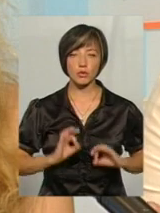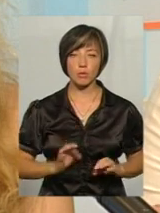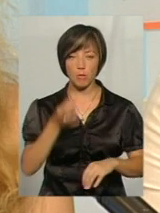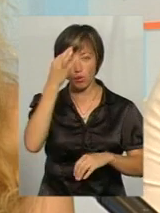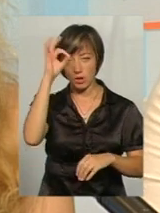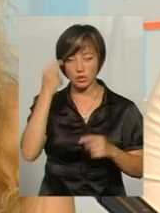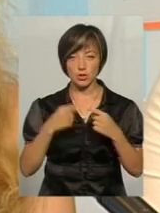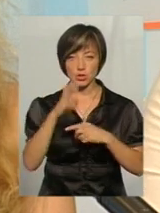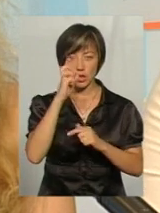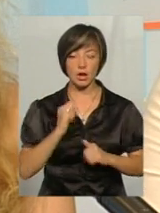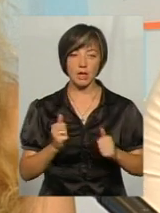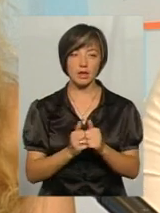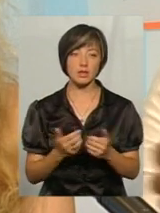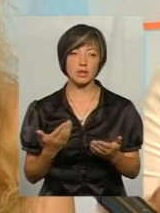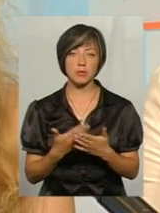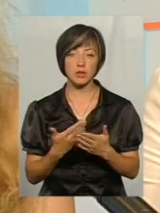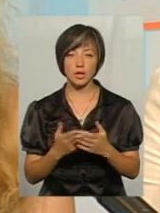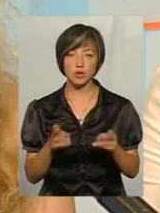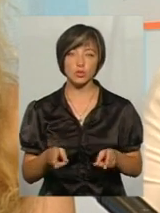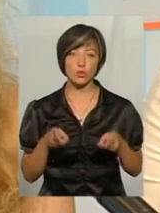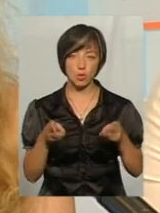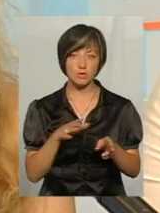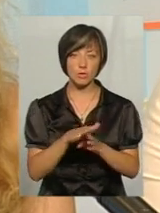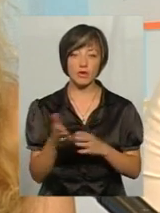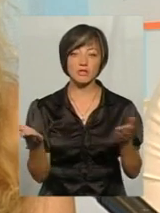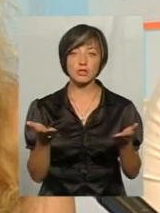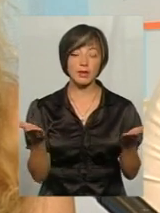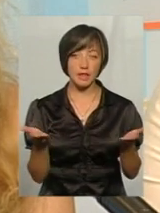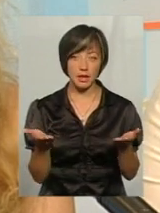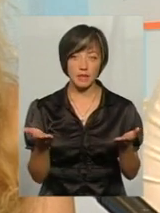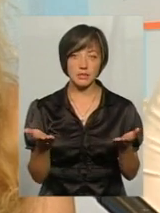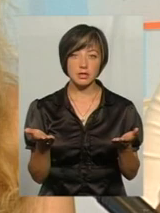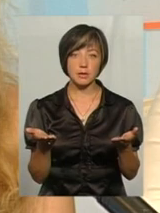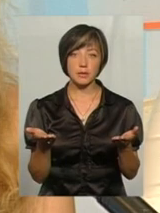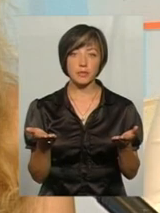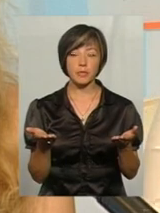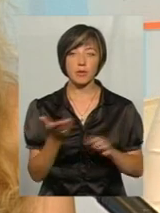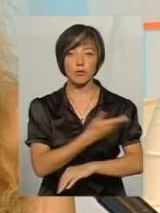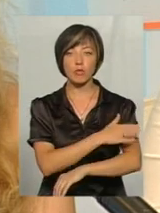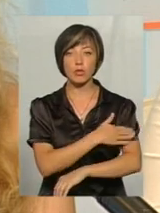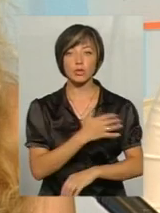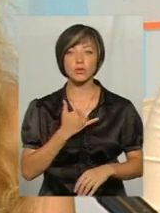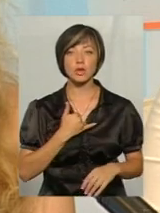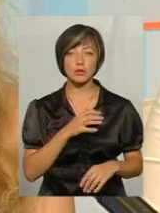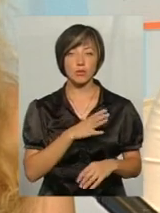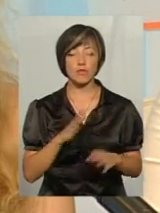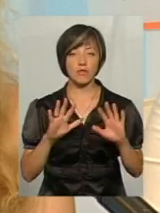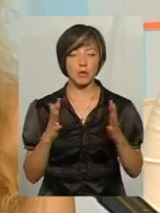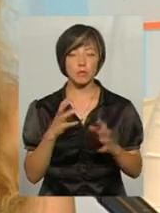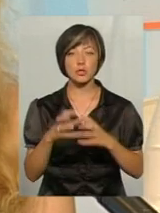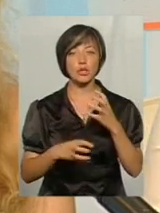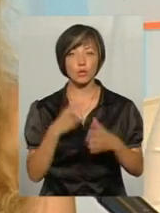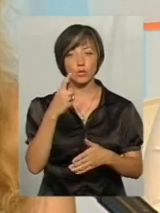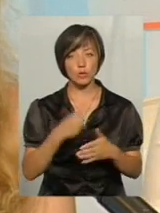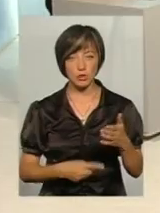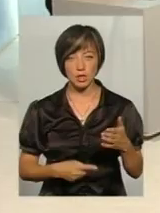поліцією інших країн. Принаймні, якщо злочин відбувався десь, там, наприклад, от в Польщі у нас був такий випадок, то по міжнародному